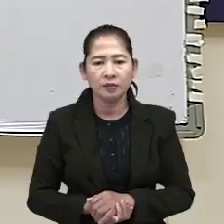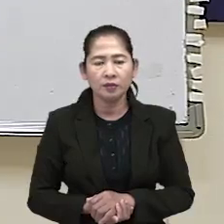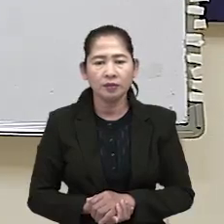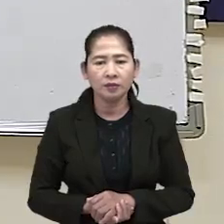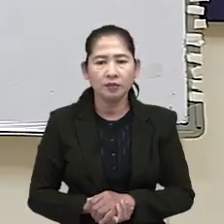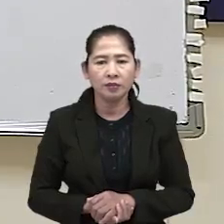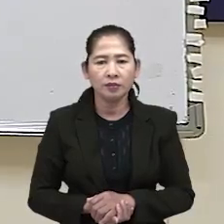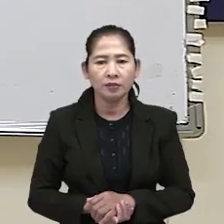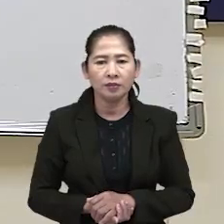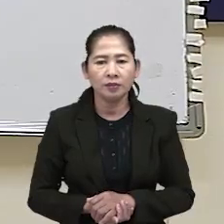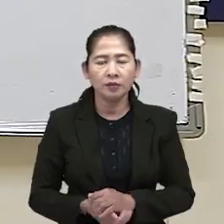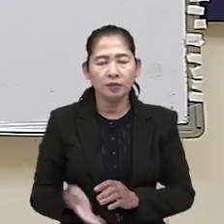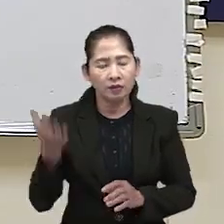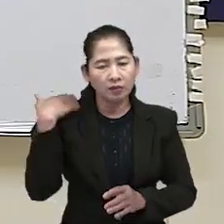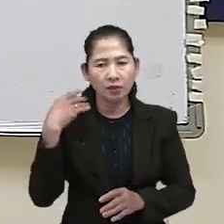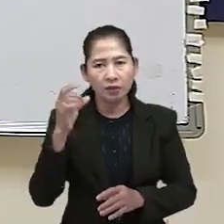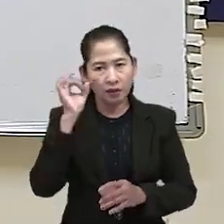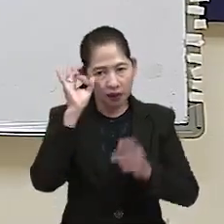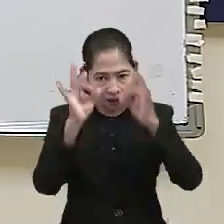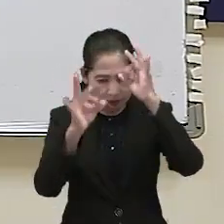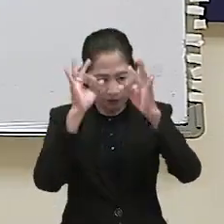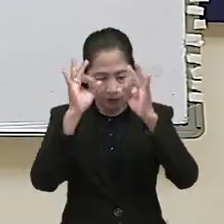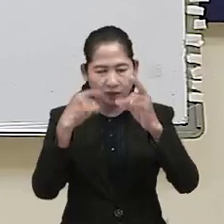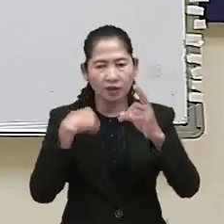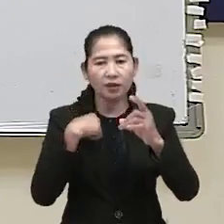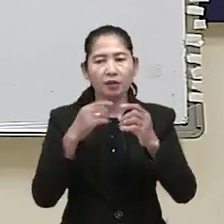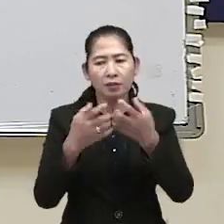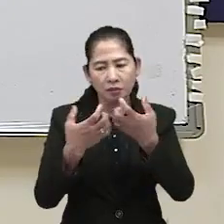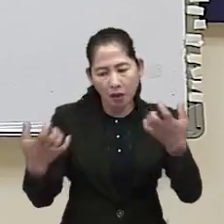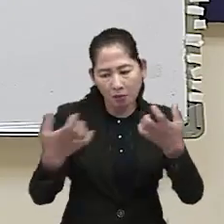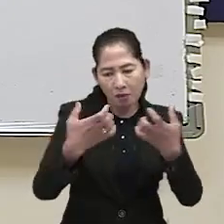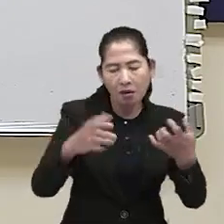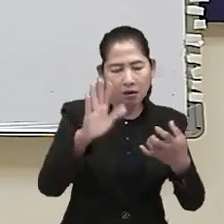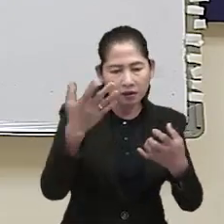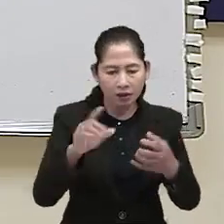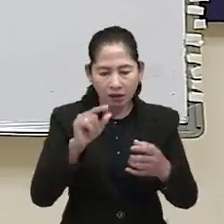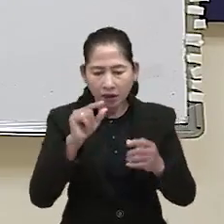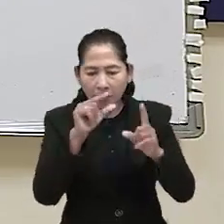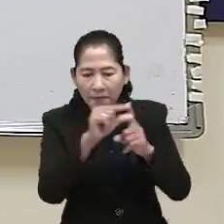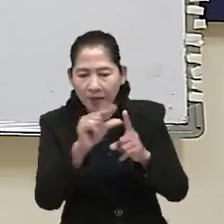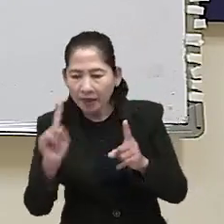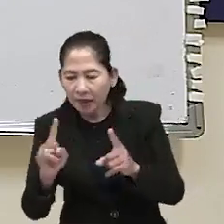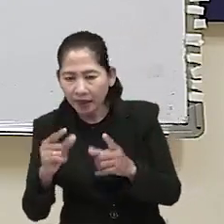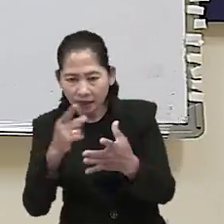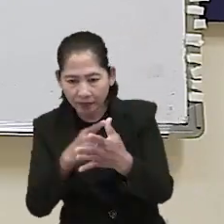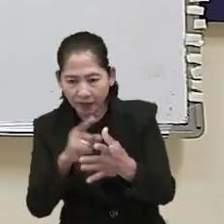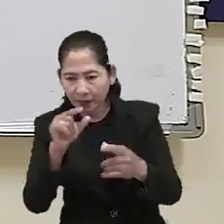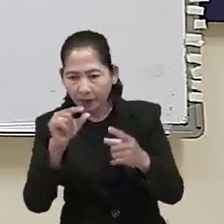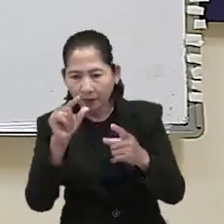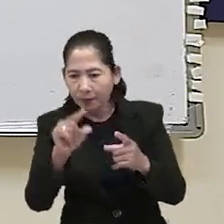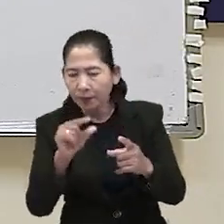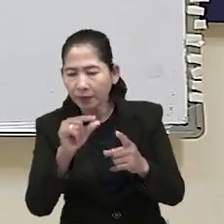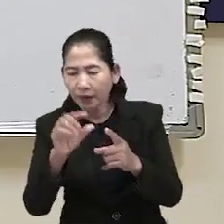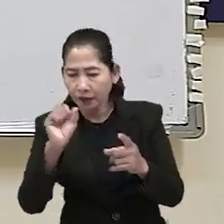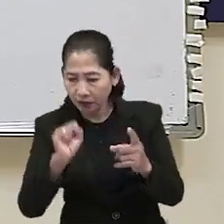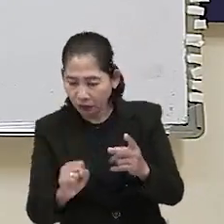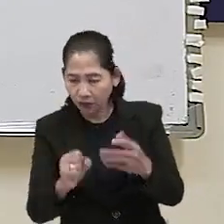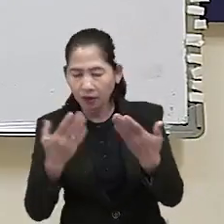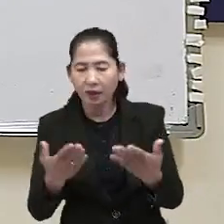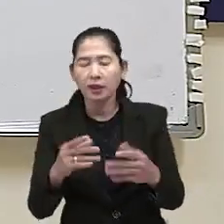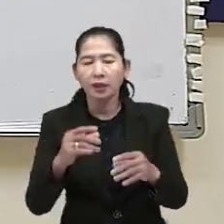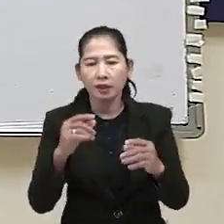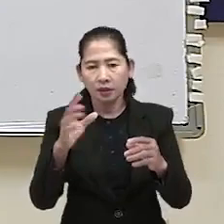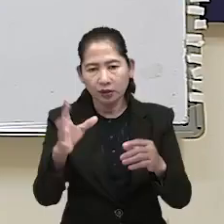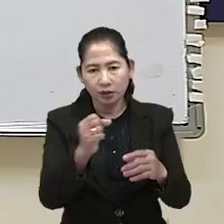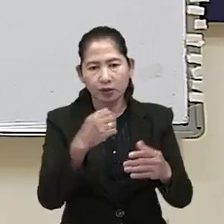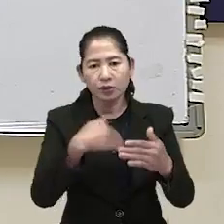ញ្ចឹងគាត់ថ្ងៃមុនការពណ៌នារបស់យើងគឺអ្នកគ្រូបានញែកដាច់អីថាតាកន្លែងពាក្យណាដែលជាផ្ដើមកន្លែងណាជាតួណាកូនណាអញ្ចឹងថ្ងៃនេះអ្នកគ្រូនឹ